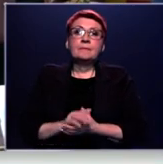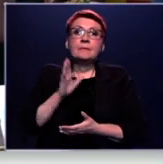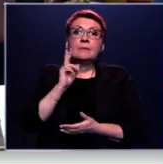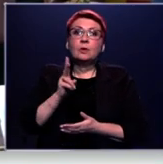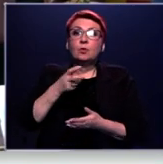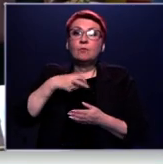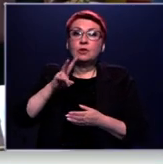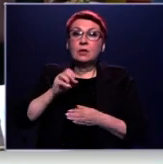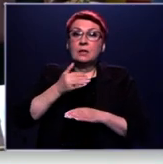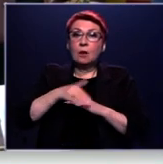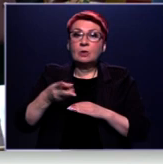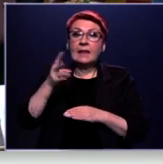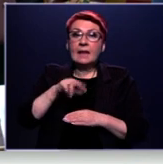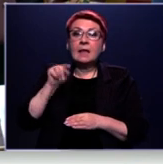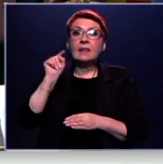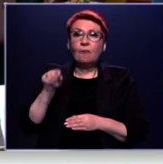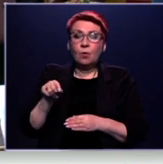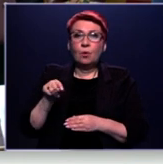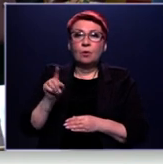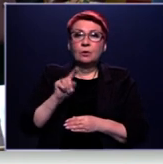улицы для того, чтобы